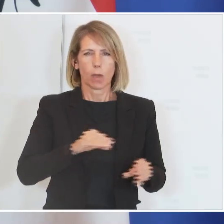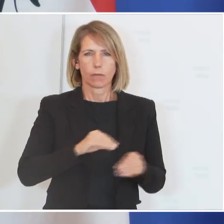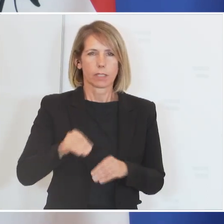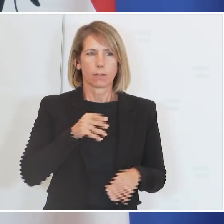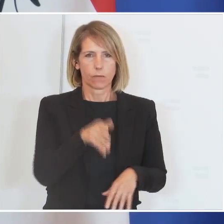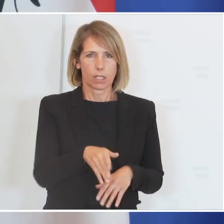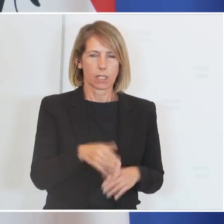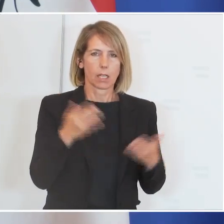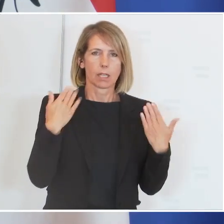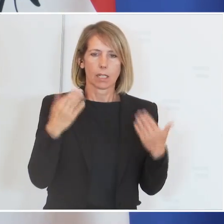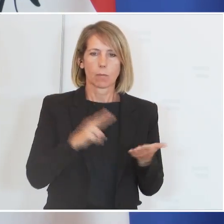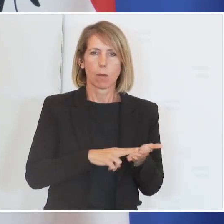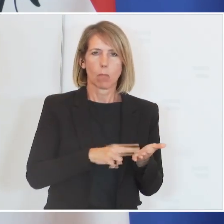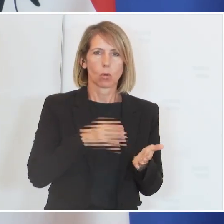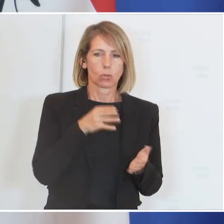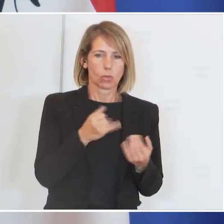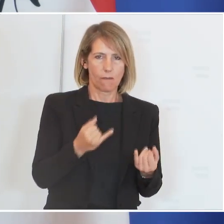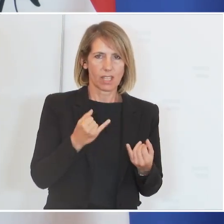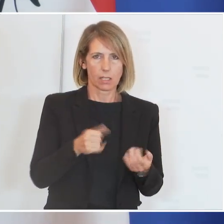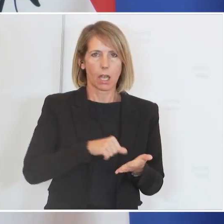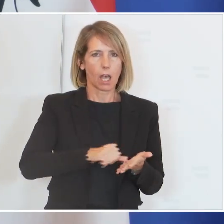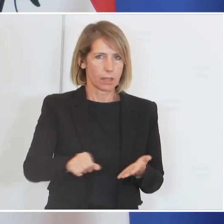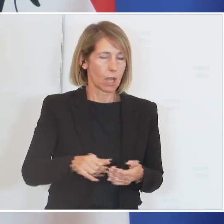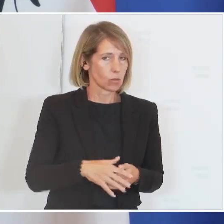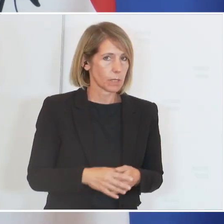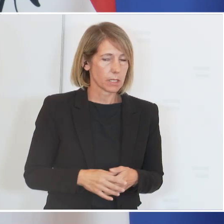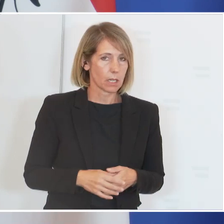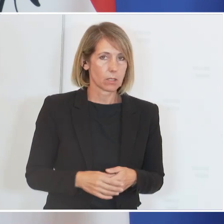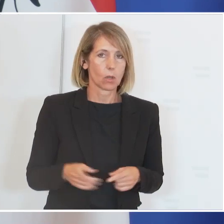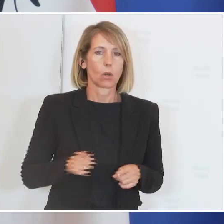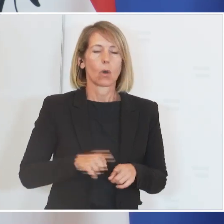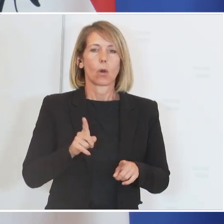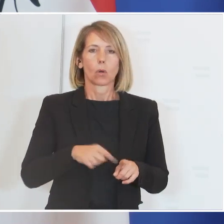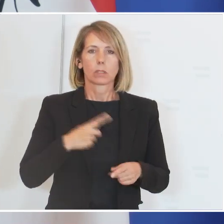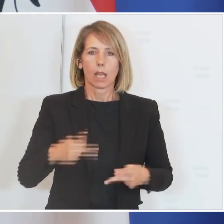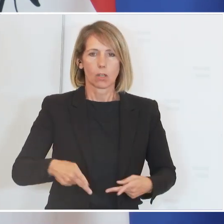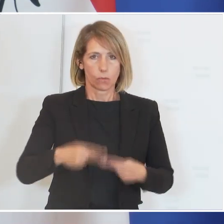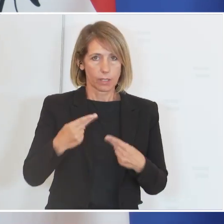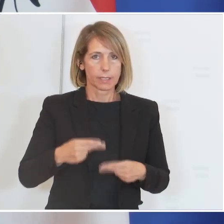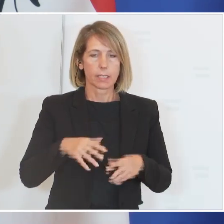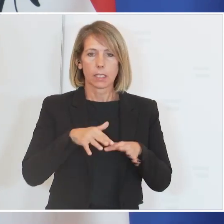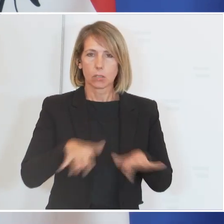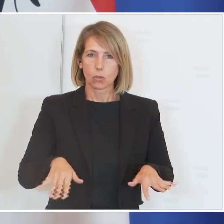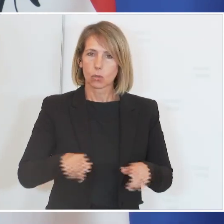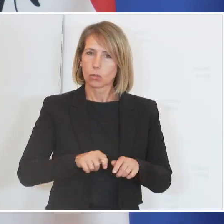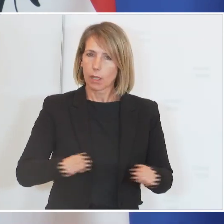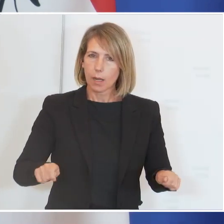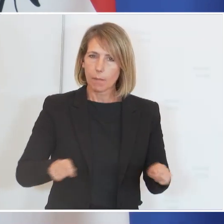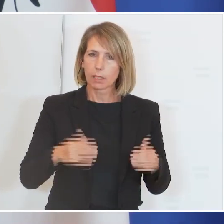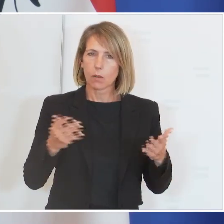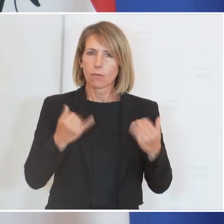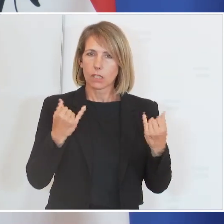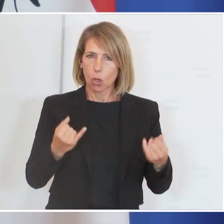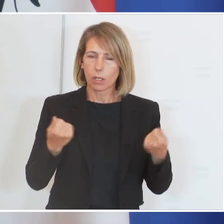der Klimabonus, der jetzt gerade ausbezahlt wird. Und wir haben aber gleichzeitig langfristige und strukturelle Maßnahmen gesetzt, die wir heute beschließen und